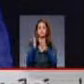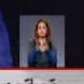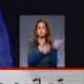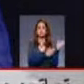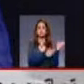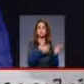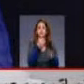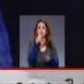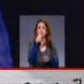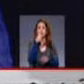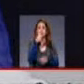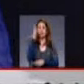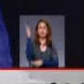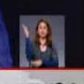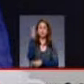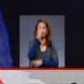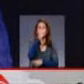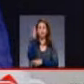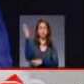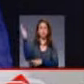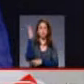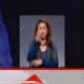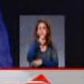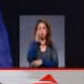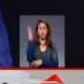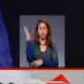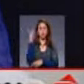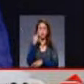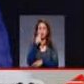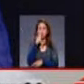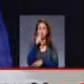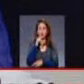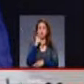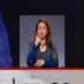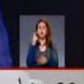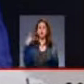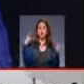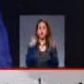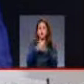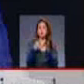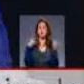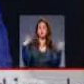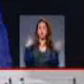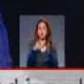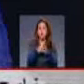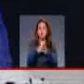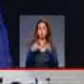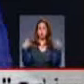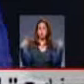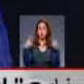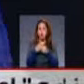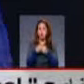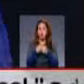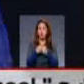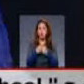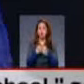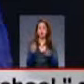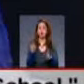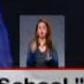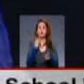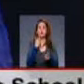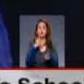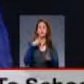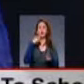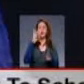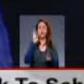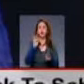اكتر من مكان بدأت تخف، والتعامل مع الحوادث من دول بقى خفيف، والغربال الجديد اللي